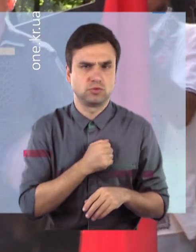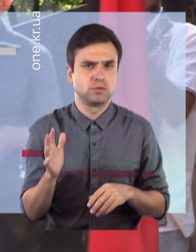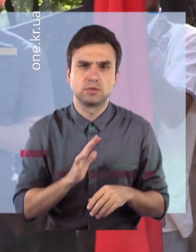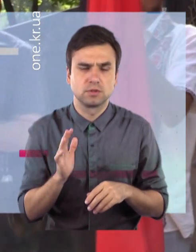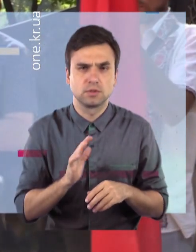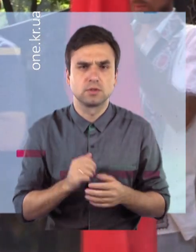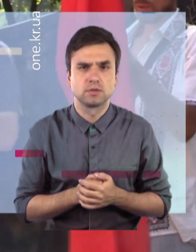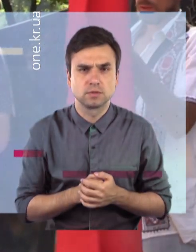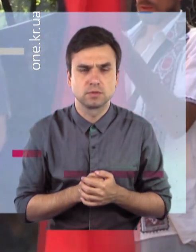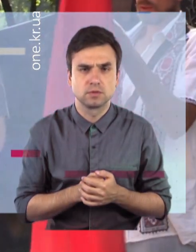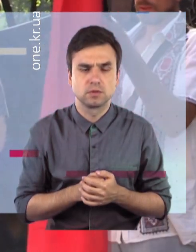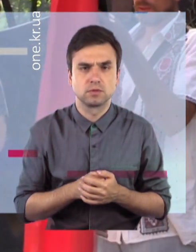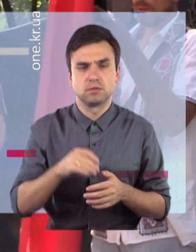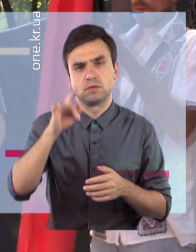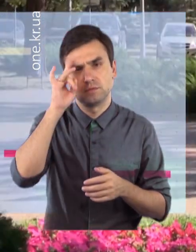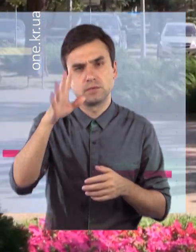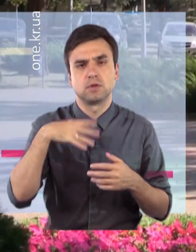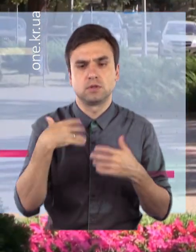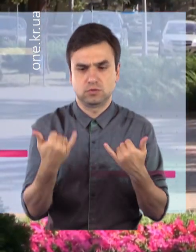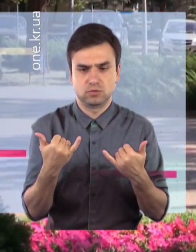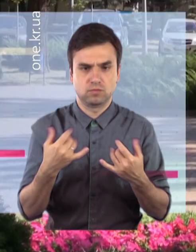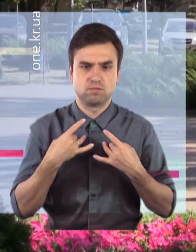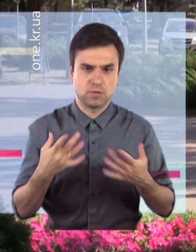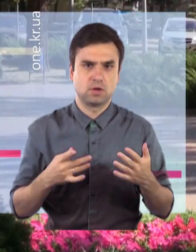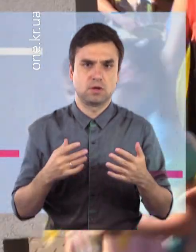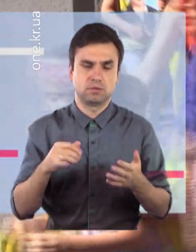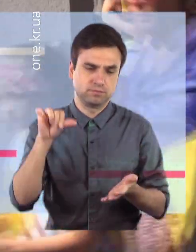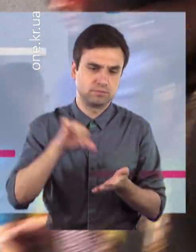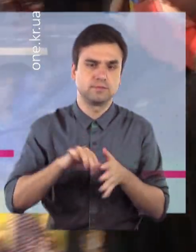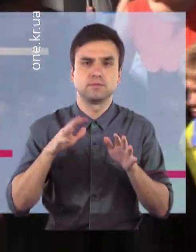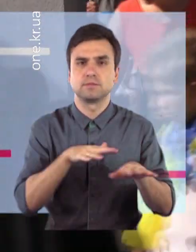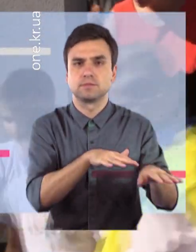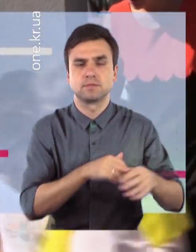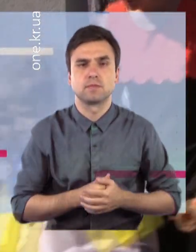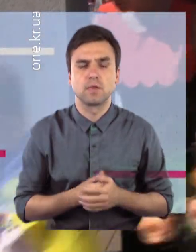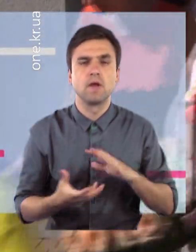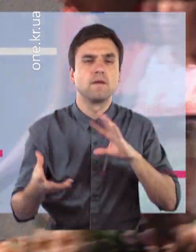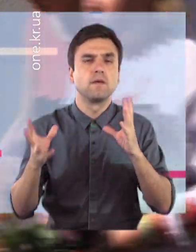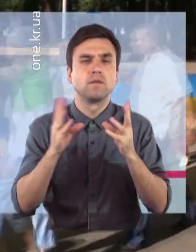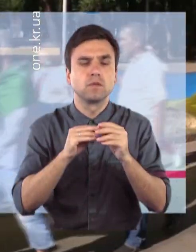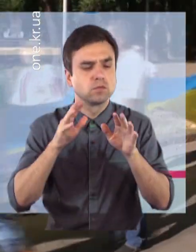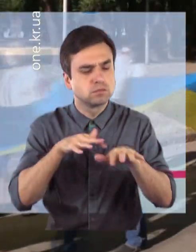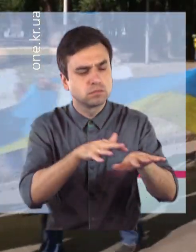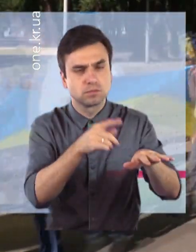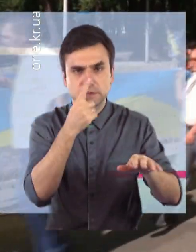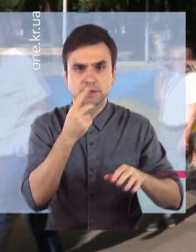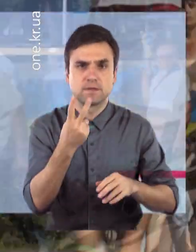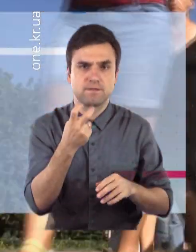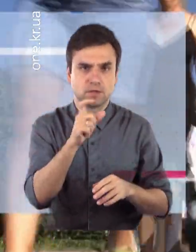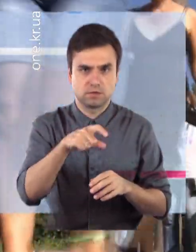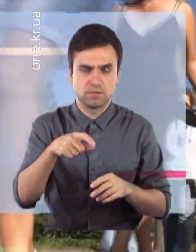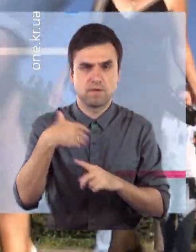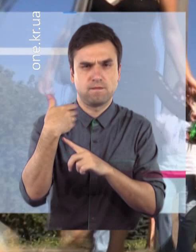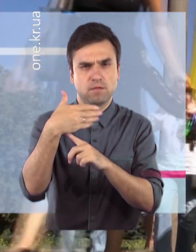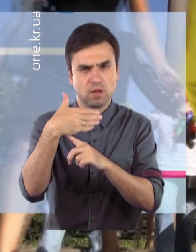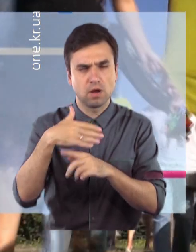Богу, що я на сьогодні можу прийти сюди. Усього у мирній ході взяли участь більше 200 криворіжців, які, піднявши прапори,